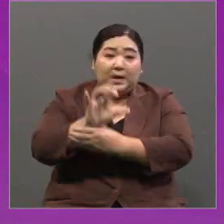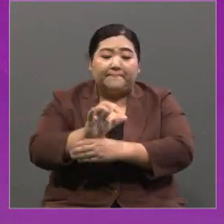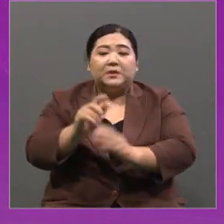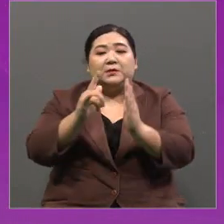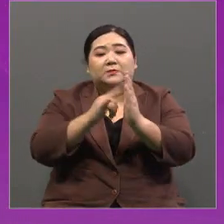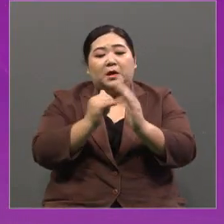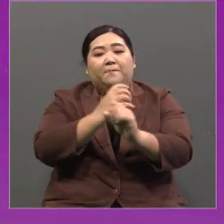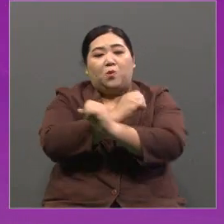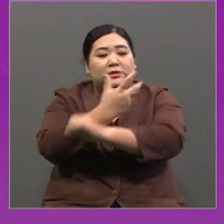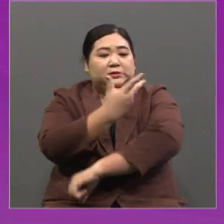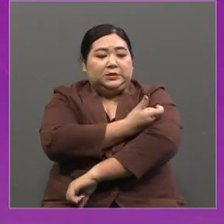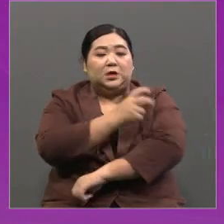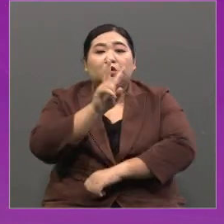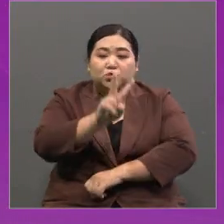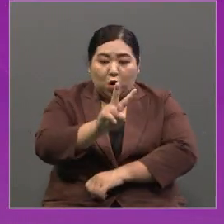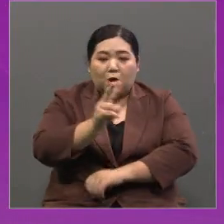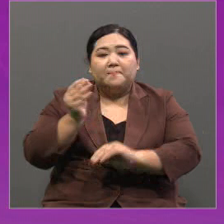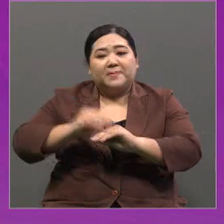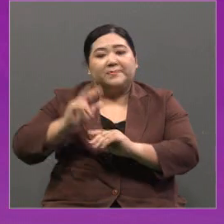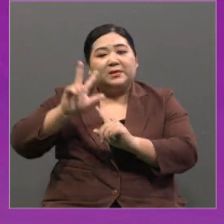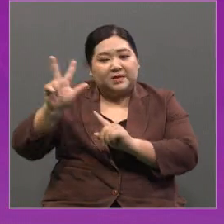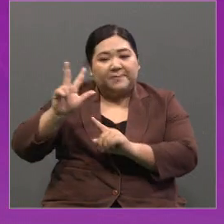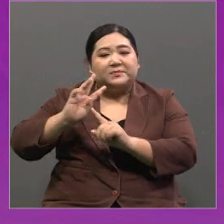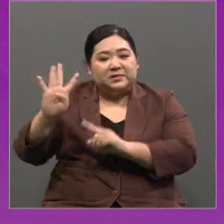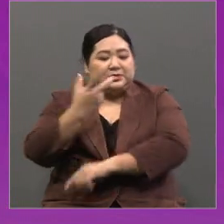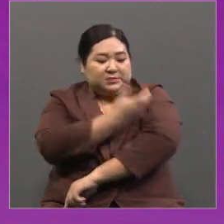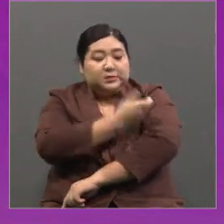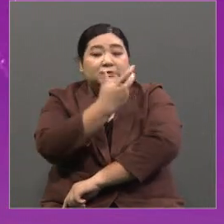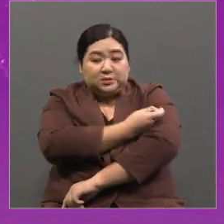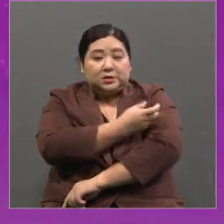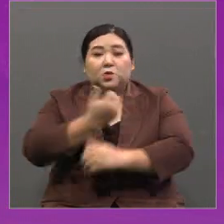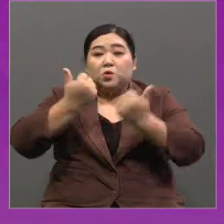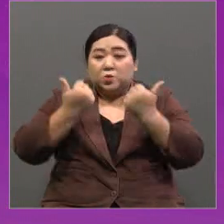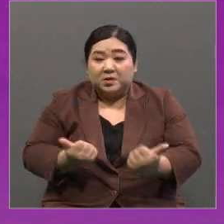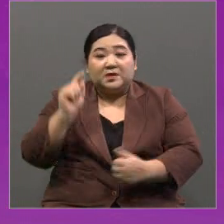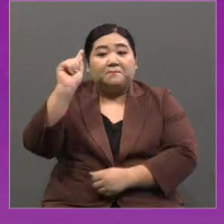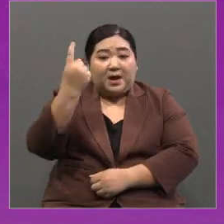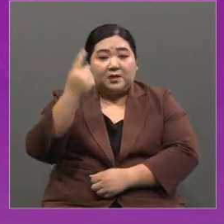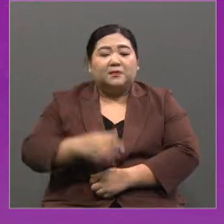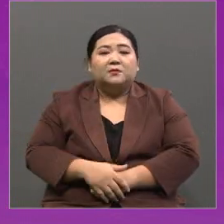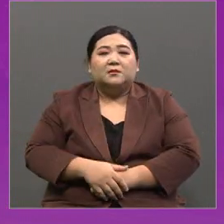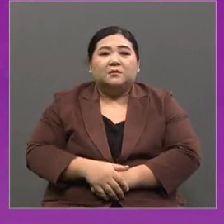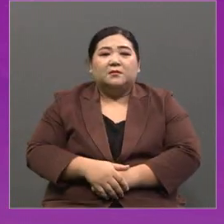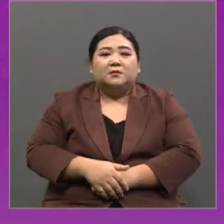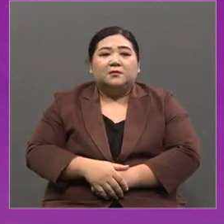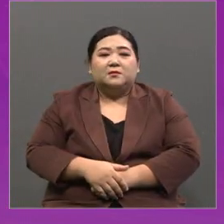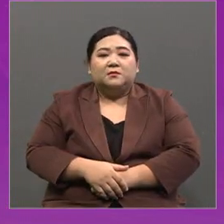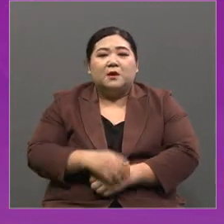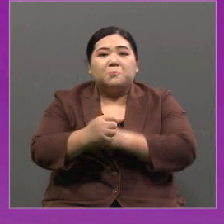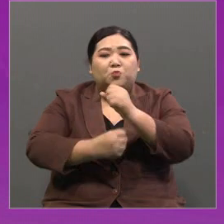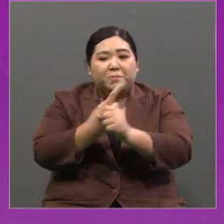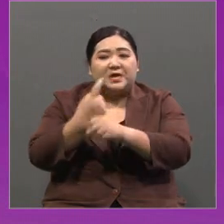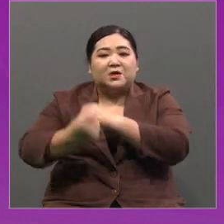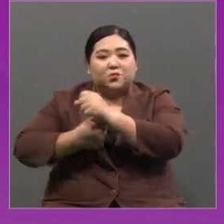างเช่น2เข็มบ้างแล้วก็มีเข็มกระตุ้นเข็มที่3เข็มที่4ต่อไปเนี่ยเขาจะเป็นลักษณะการฉีดในรูปแบบของฉีดประจำปี